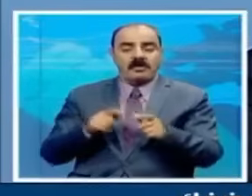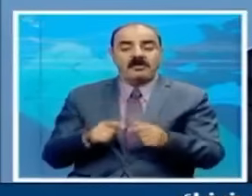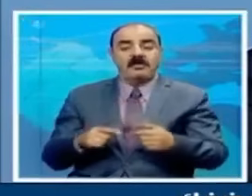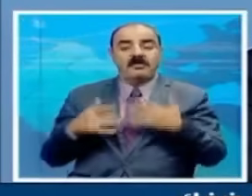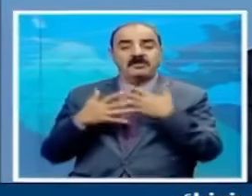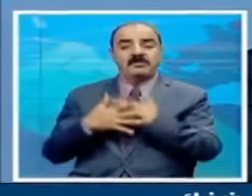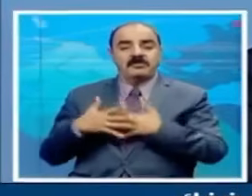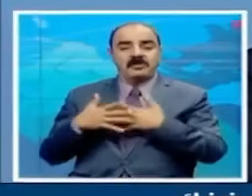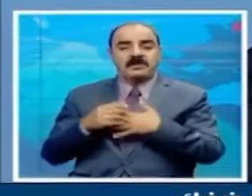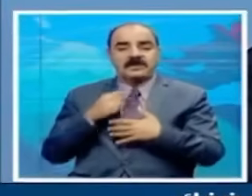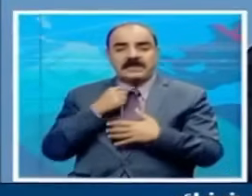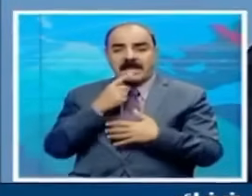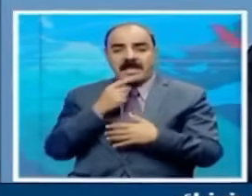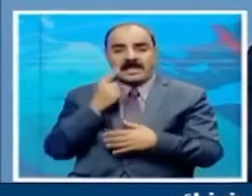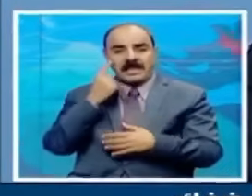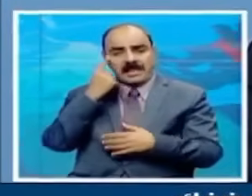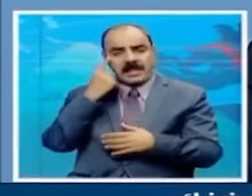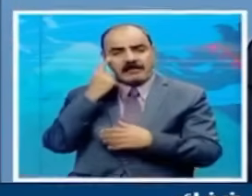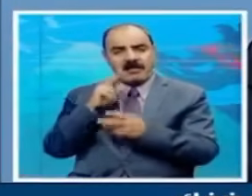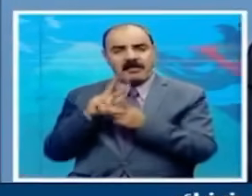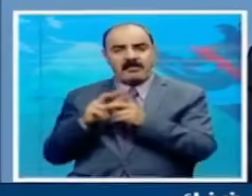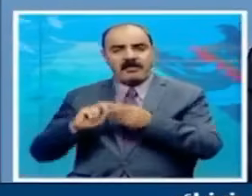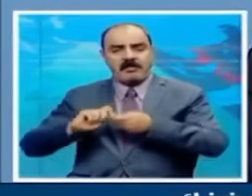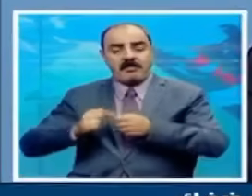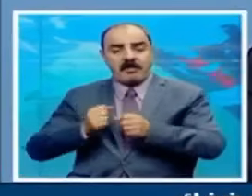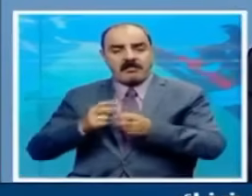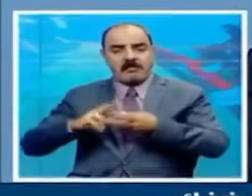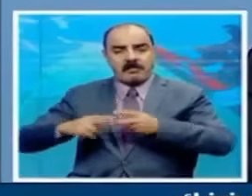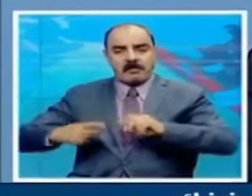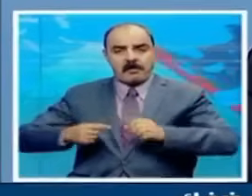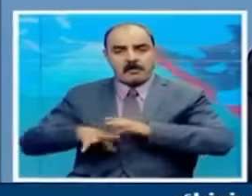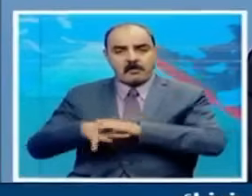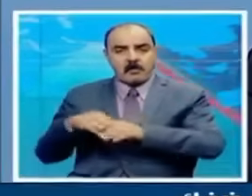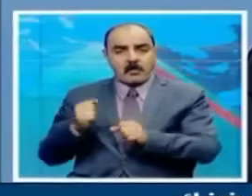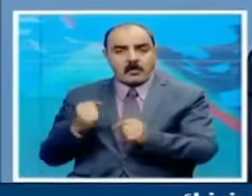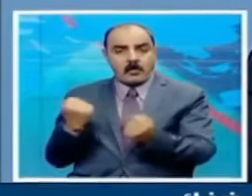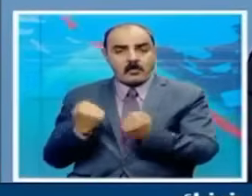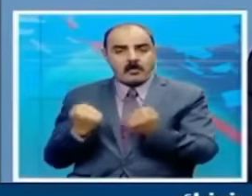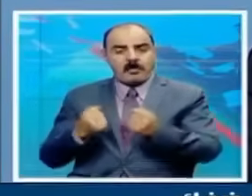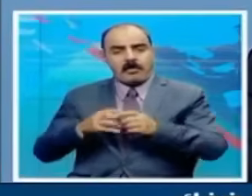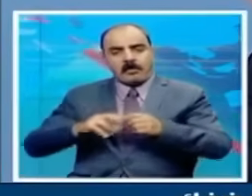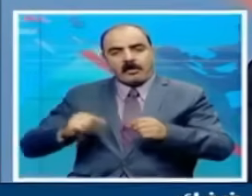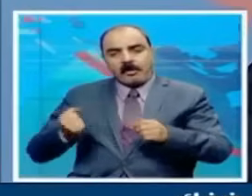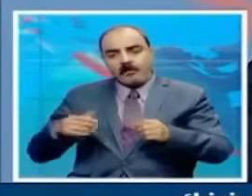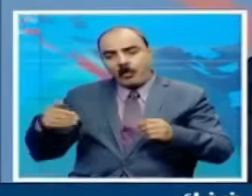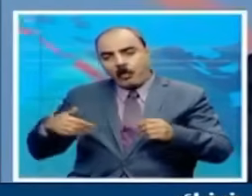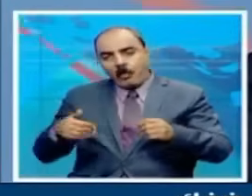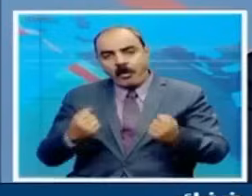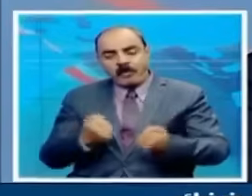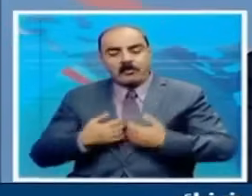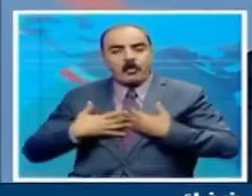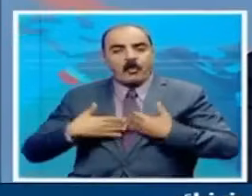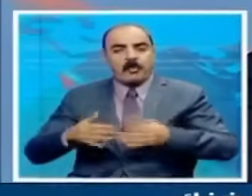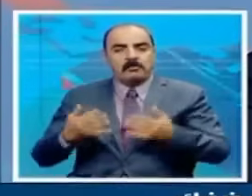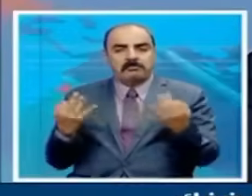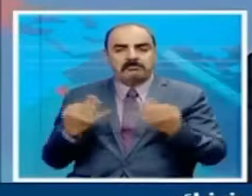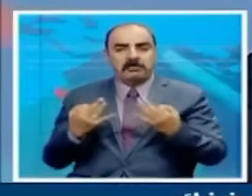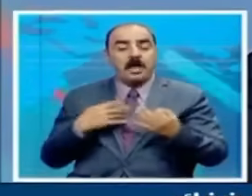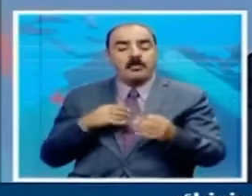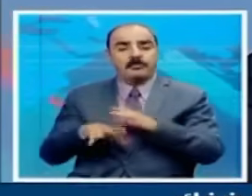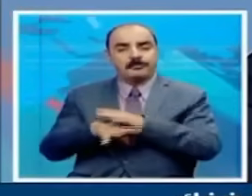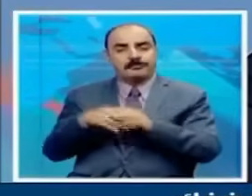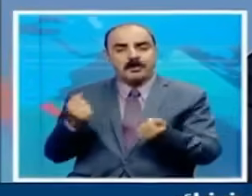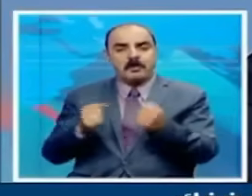مصنع شركة يازاكي اليابانية للضفائر يسهم في توطين مشروعات تصنيع مكونات السيارات بما يتوافق مع الاستراتيجية